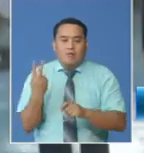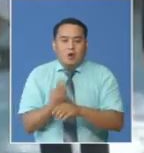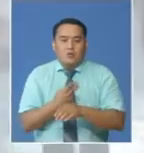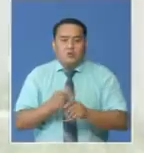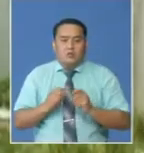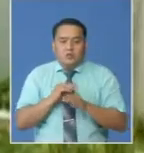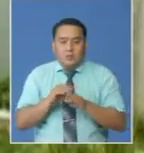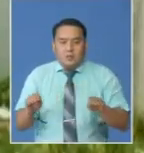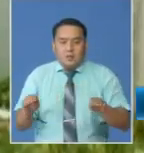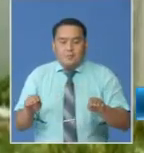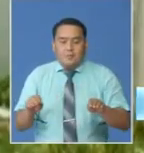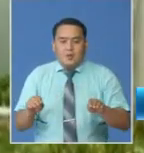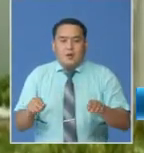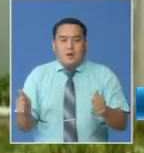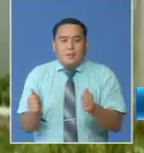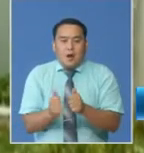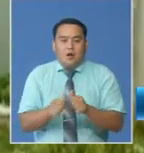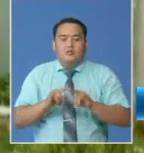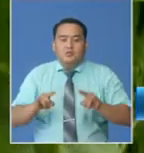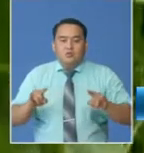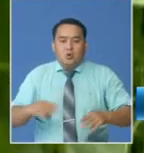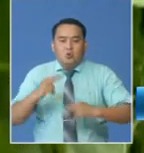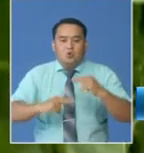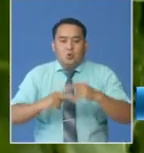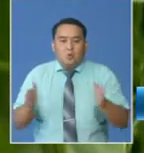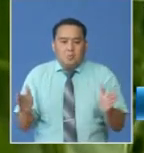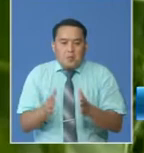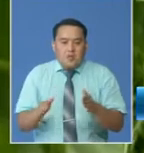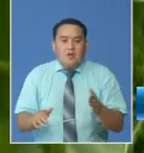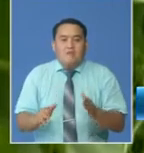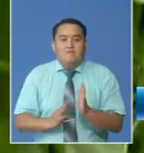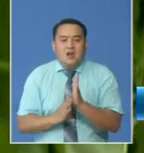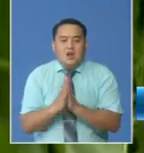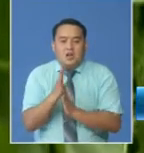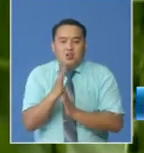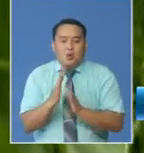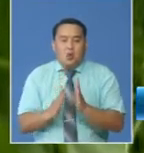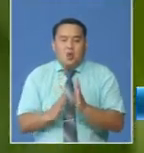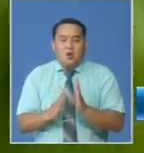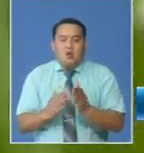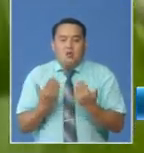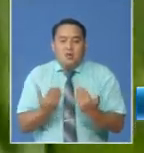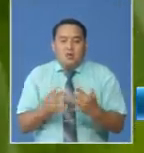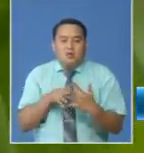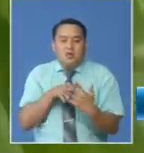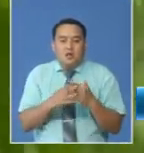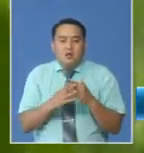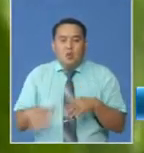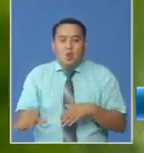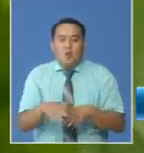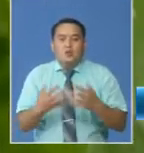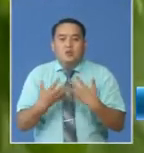2-й степени. При школах и детских садах возводятся мини-комплексы по выращиванию овощей. Сейчас в сельских округах